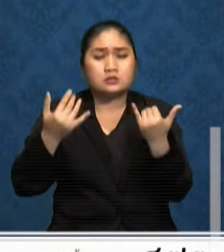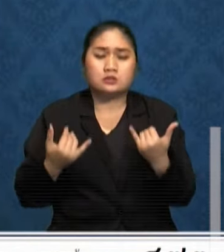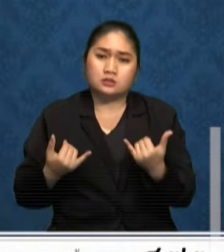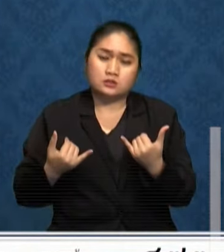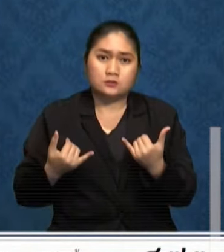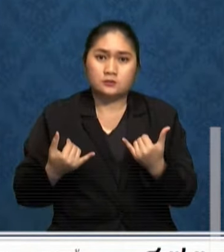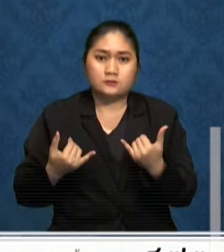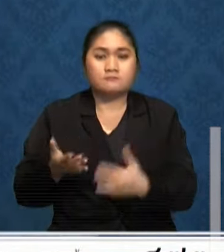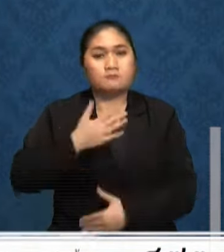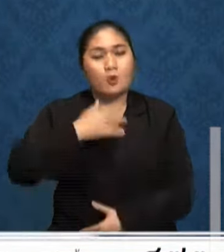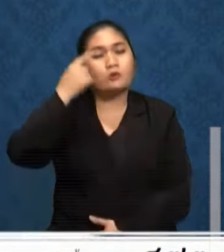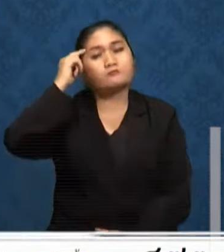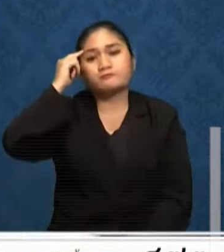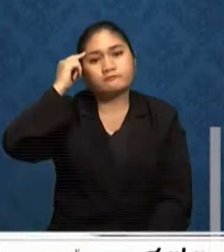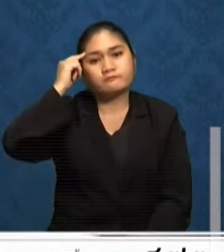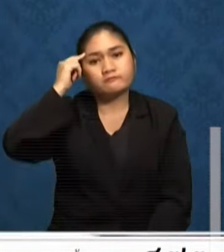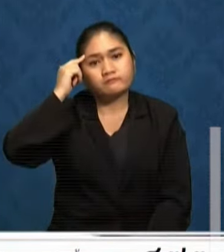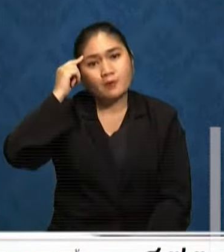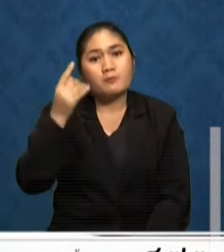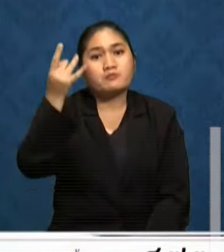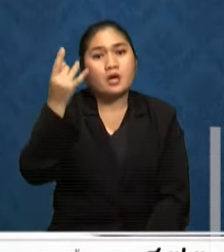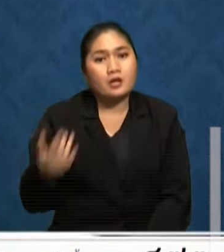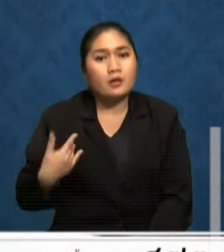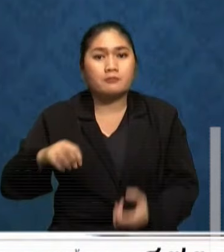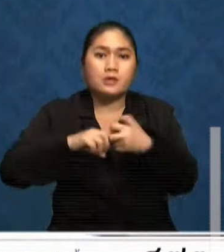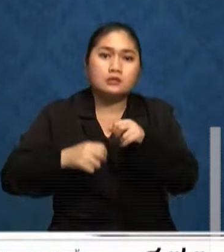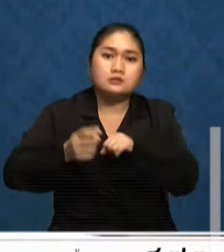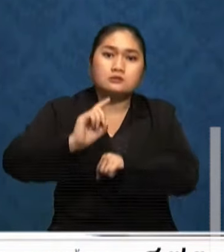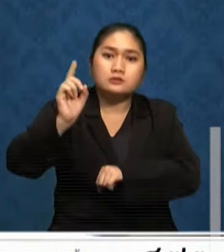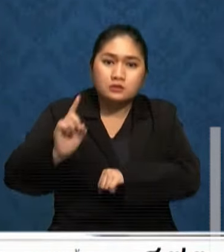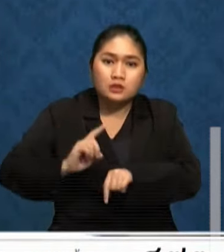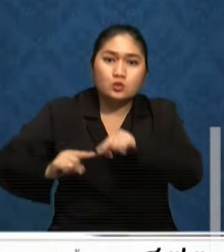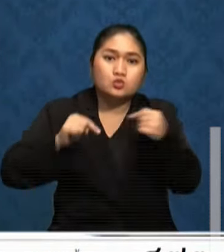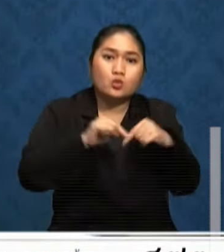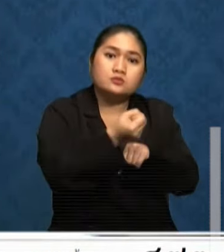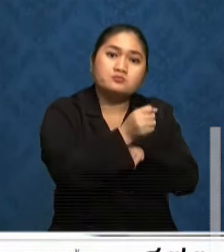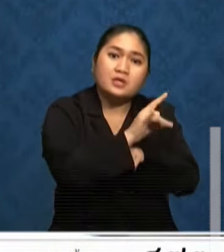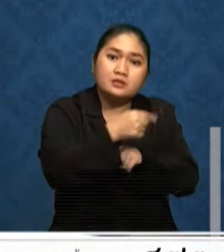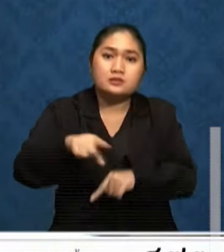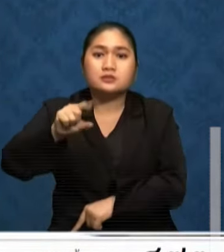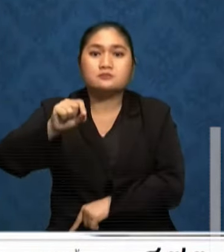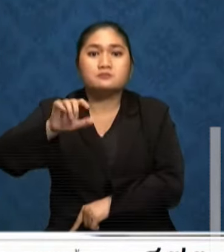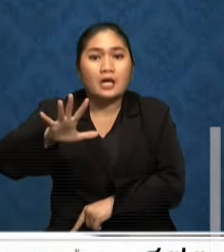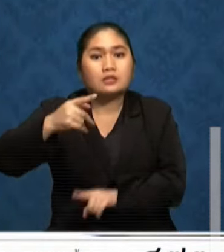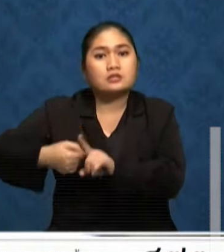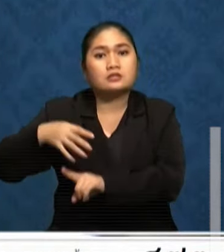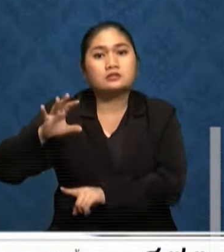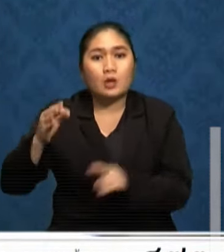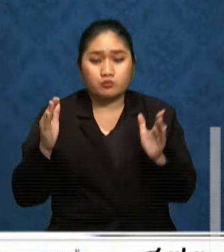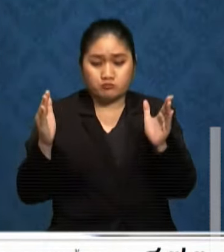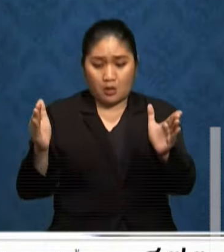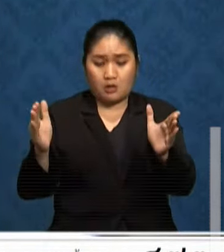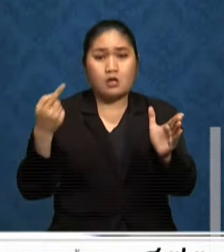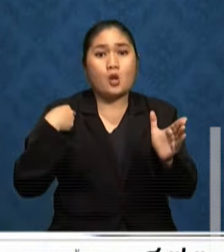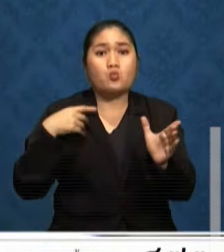ถาปรครัผมไม่รู้หครับวาเหตุการณอะไรในควเวลาของวันที่ 18 ถึ 25 กัยายนต์ได้ไปดนบรดานให